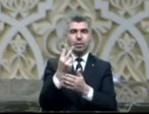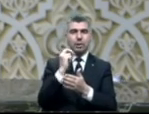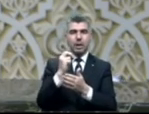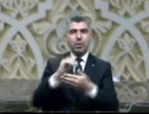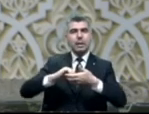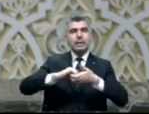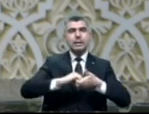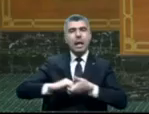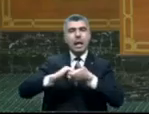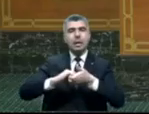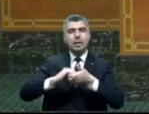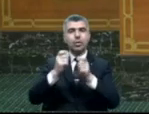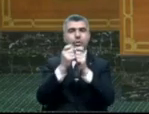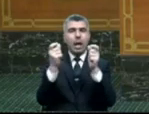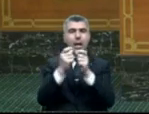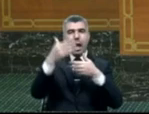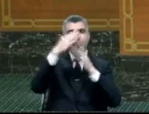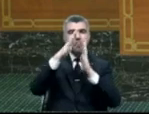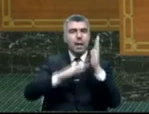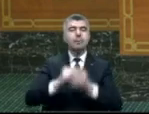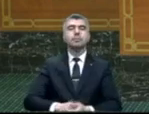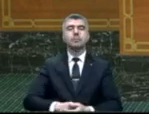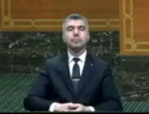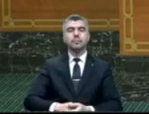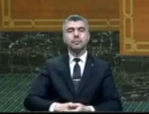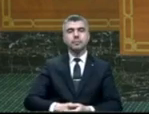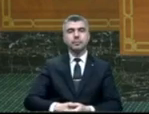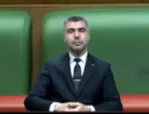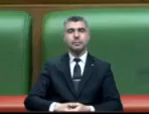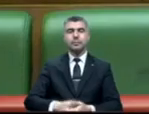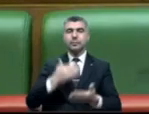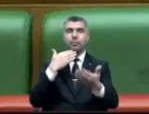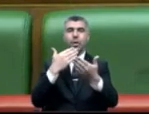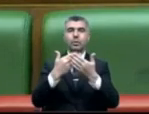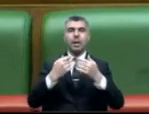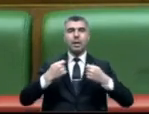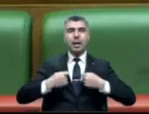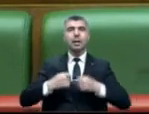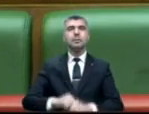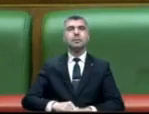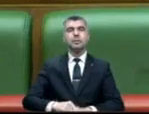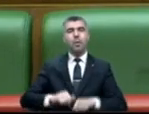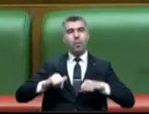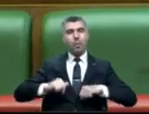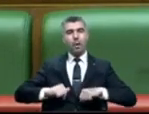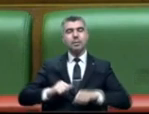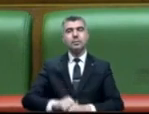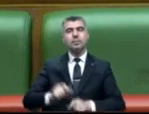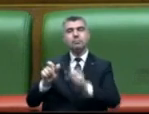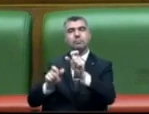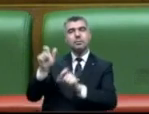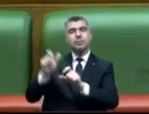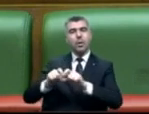العام لمقاولات المغرب. تفضل السي محمد رضا. شكرا السيد الرئيس، السيد الوزير المحترم،